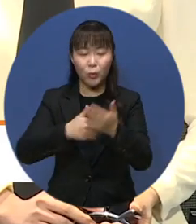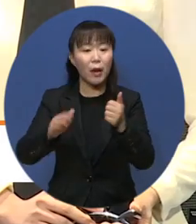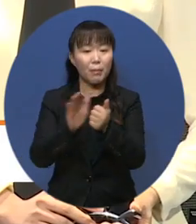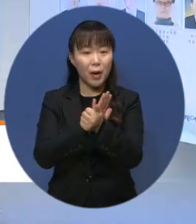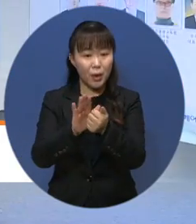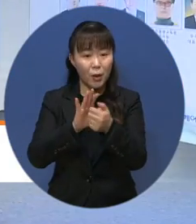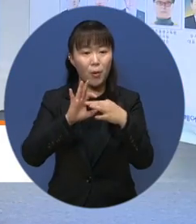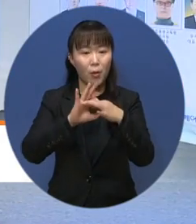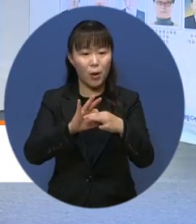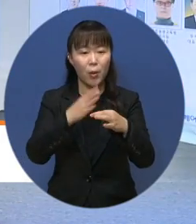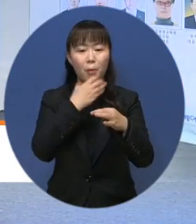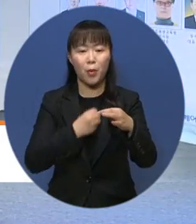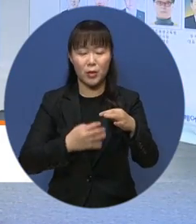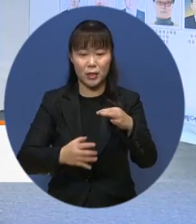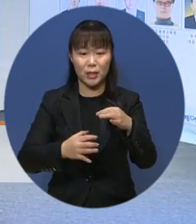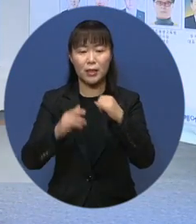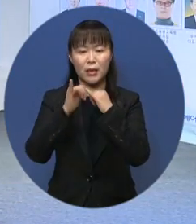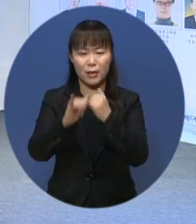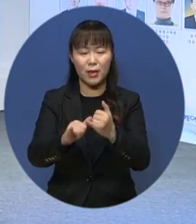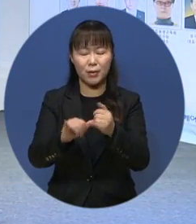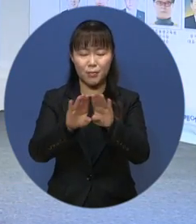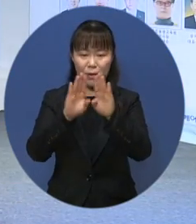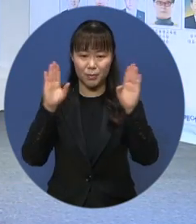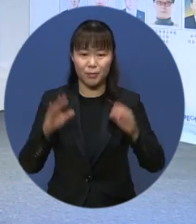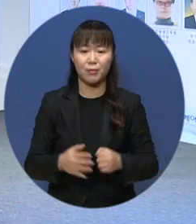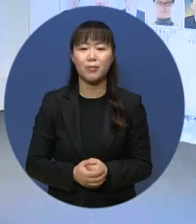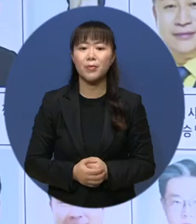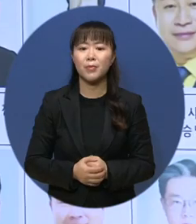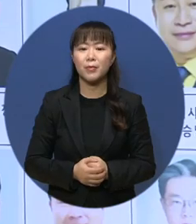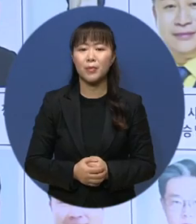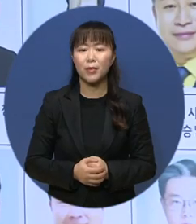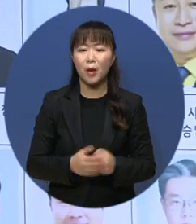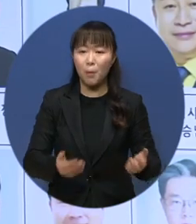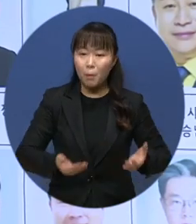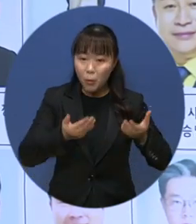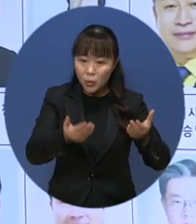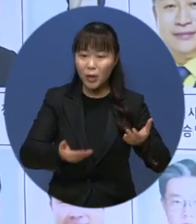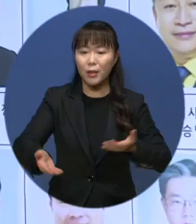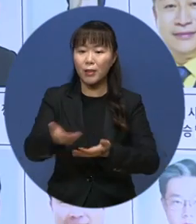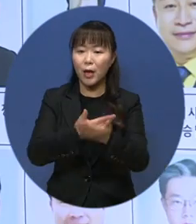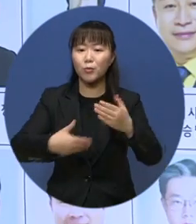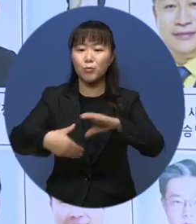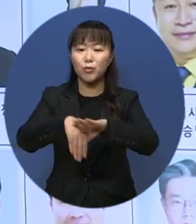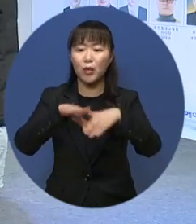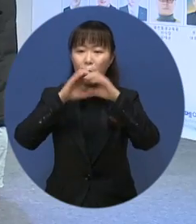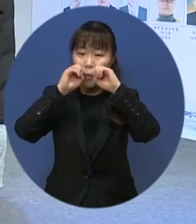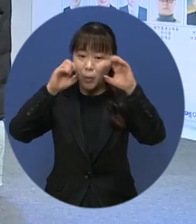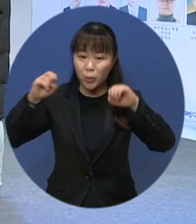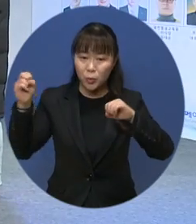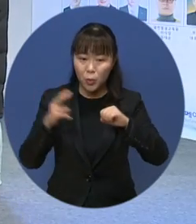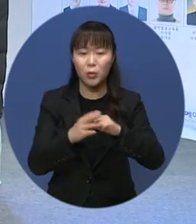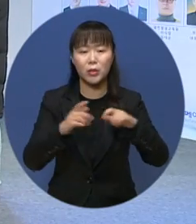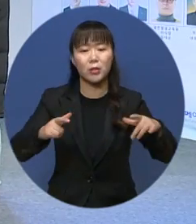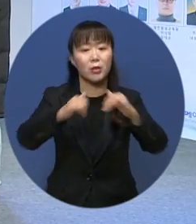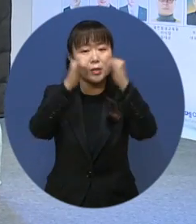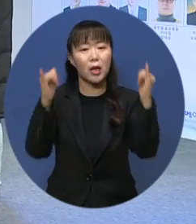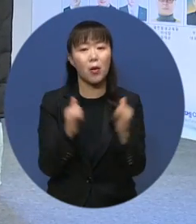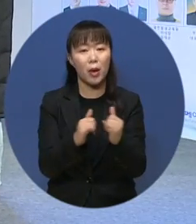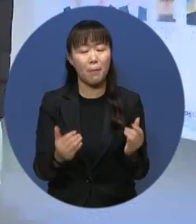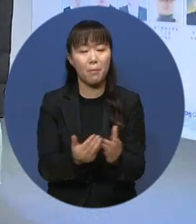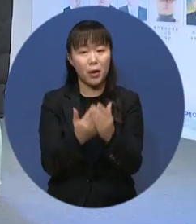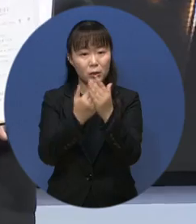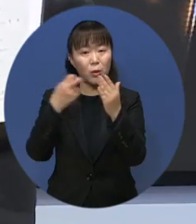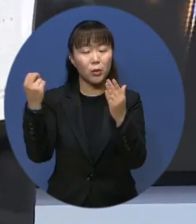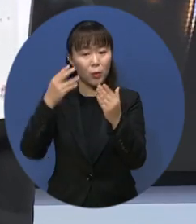배려 복지대상을 개최했습니다. 복지대상은 봉사와 나눔 문화를 널리 알리고 지역사회 발전은